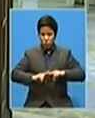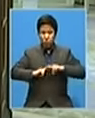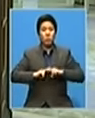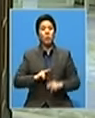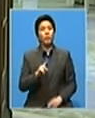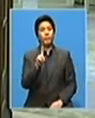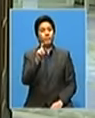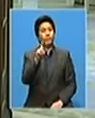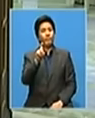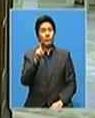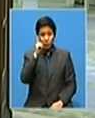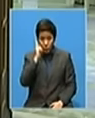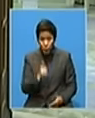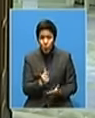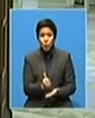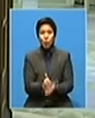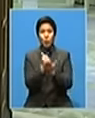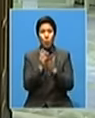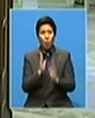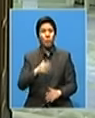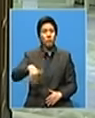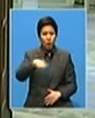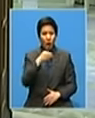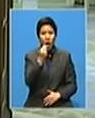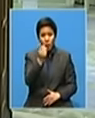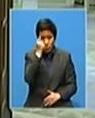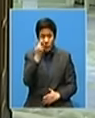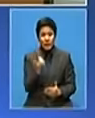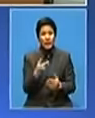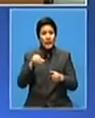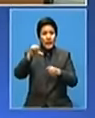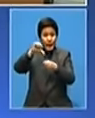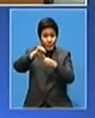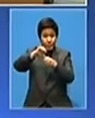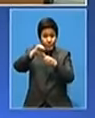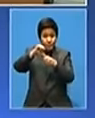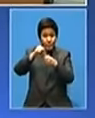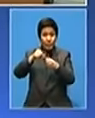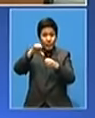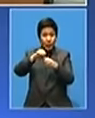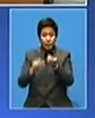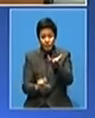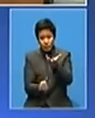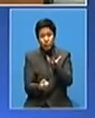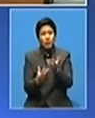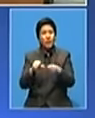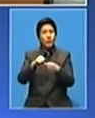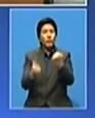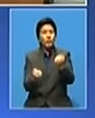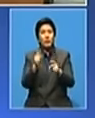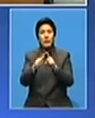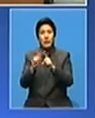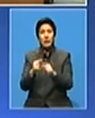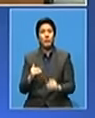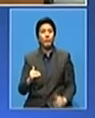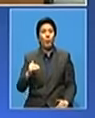มันก็ไปไม่ได้นะก็ขอให้พี่น้องประชาชนได้เข้าใจนะครับในเรื่องของราคาก๊าซนั้นมันก็ขึ้นตามท้องตลาดนะครับ